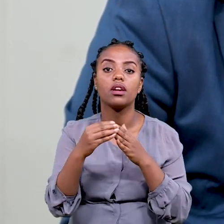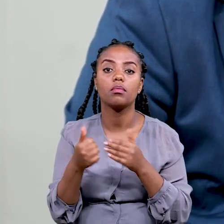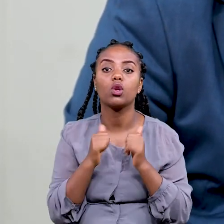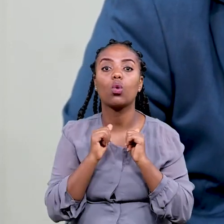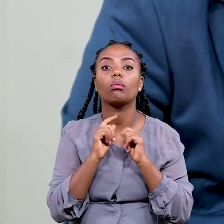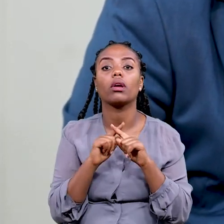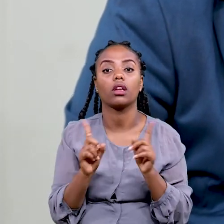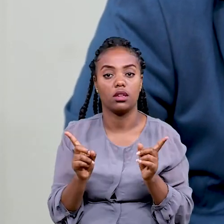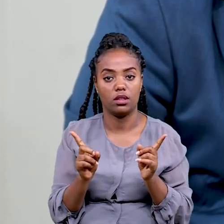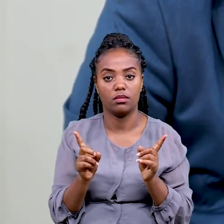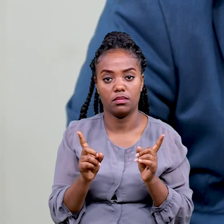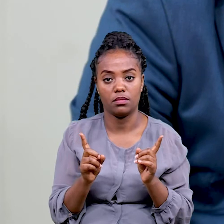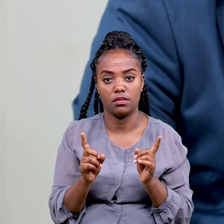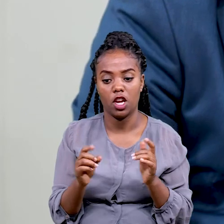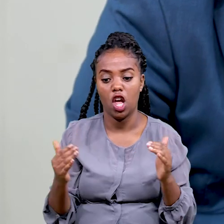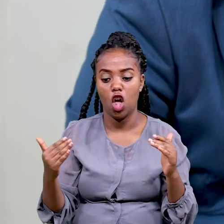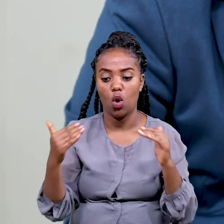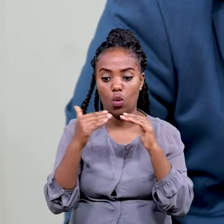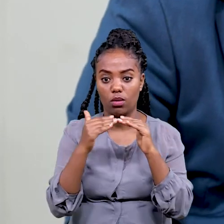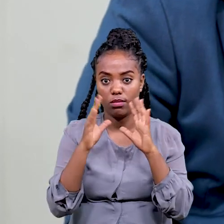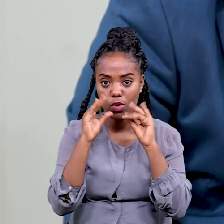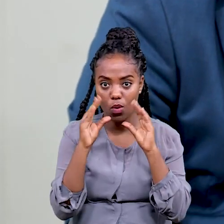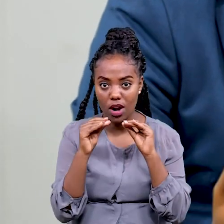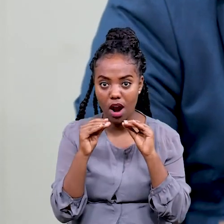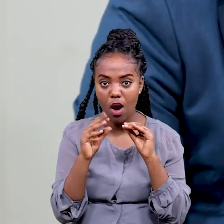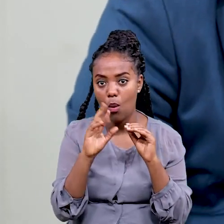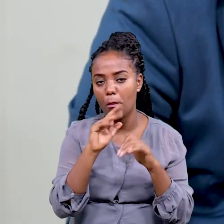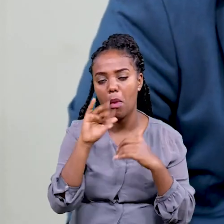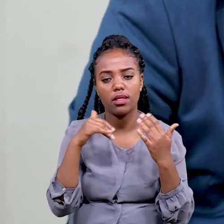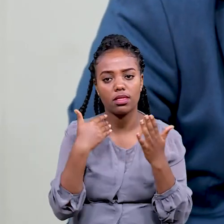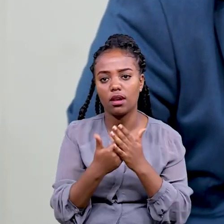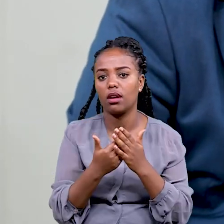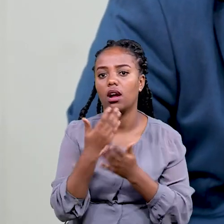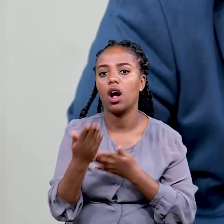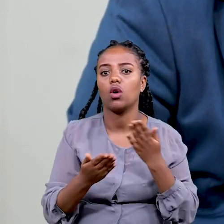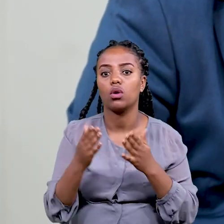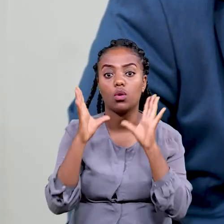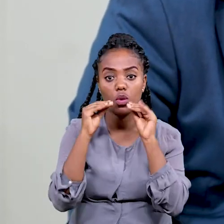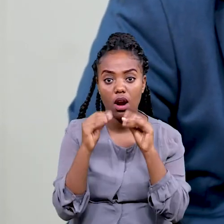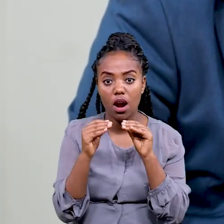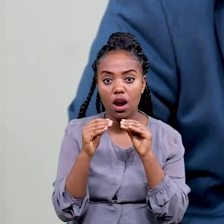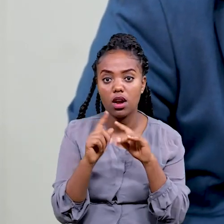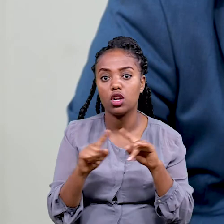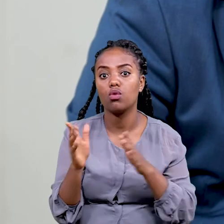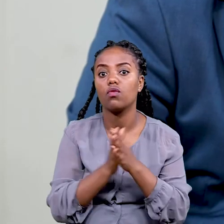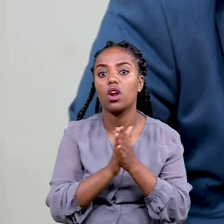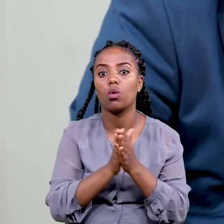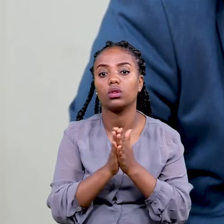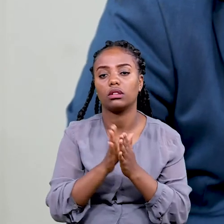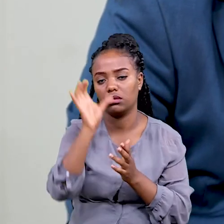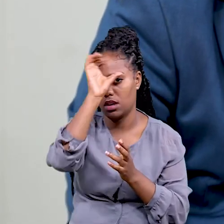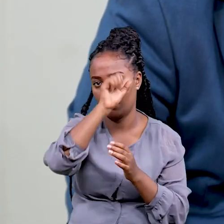ያ መርህ ቢኖርም ግን እኩልነትን ብናወራ ወይንም አጠቃላይ አገልግሎትንም ብናወራ